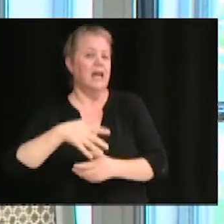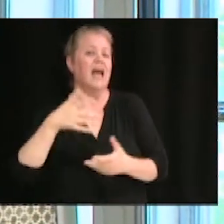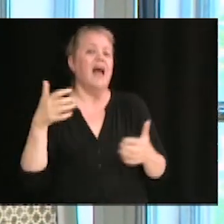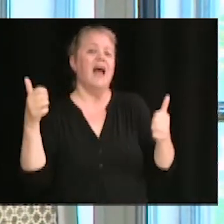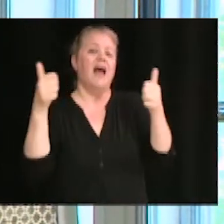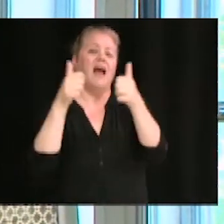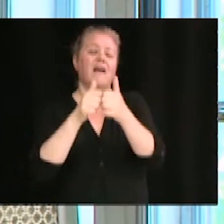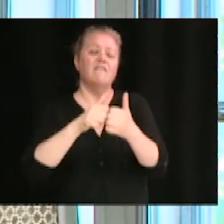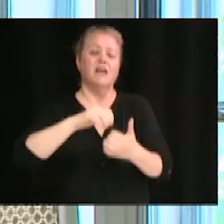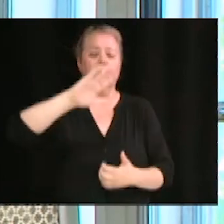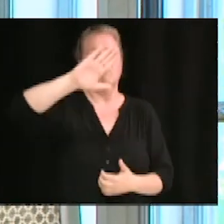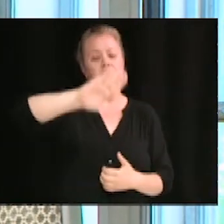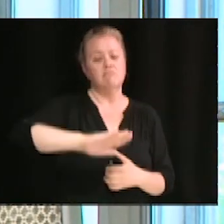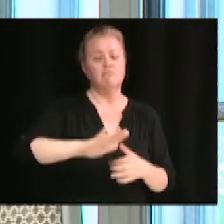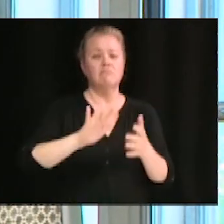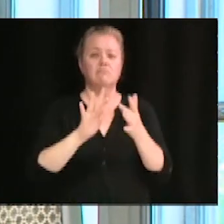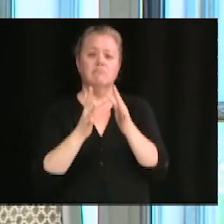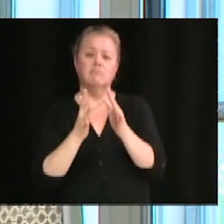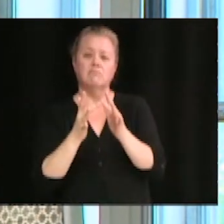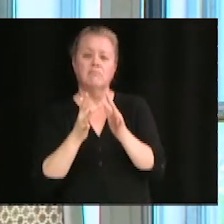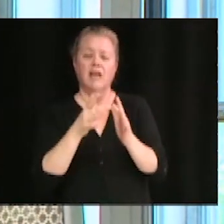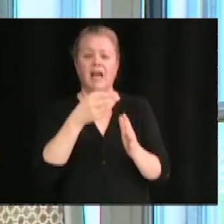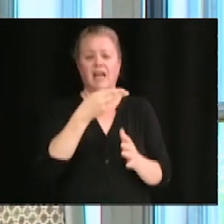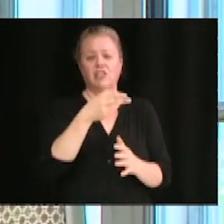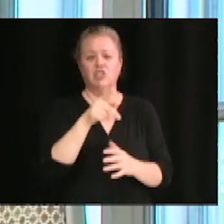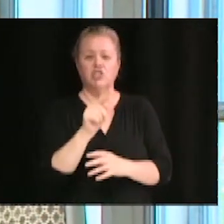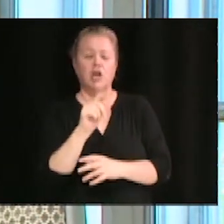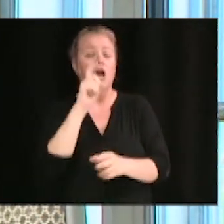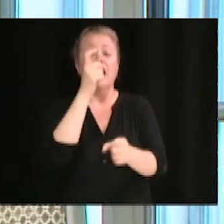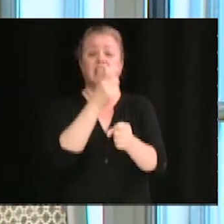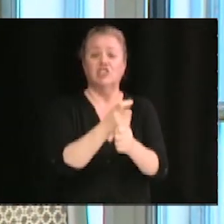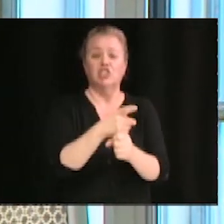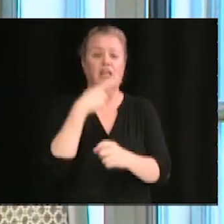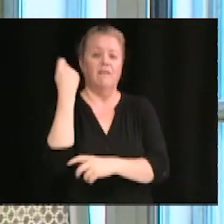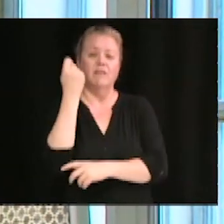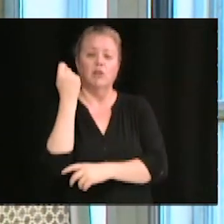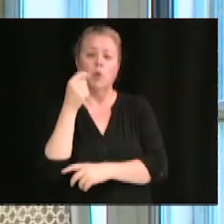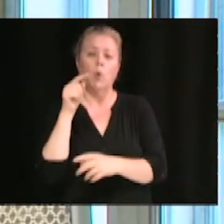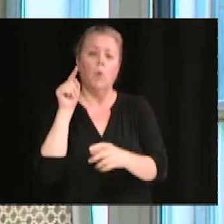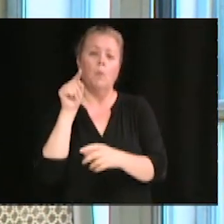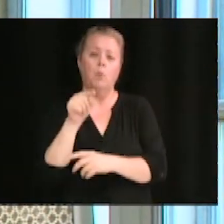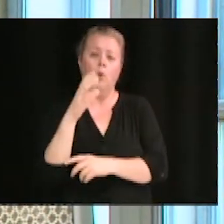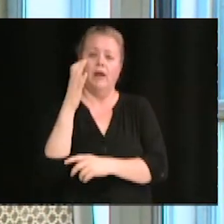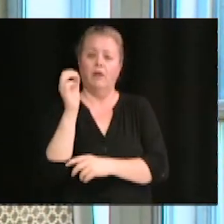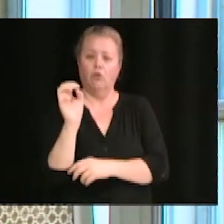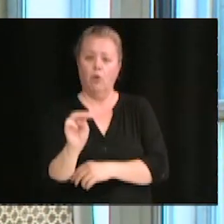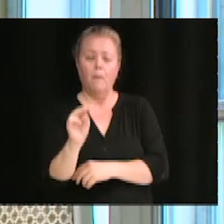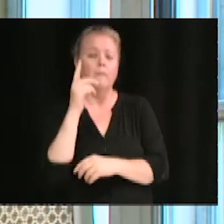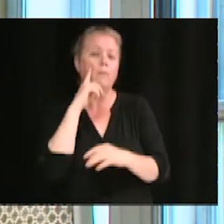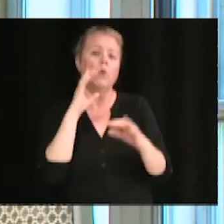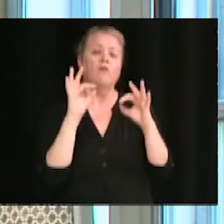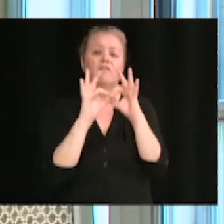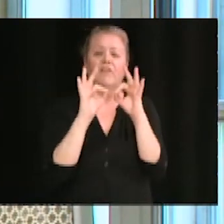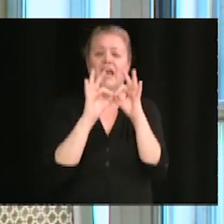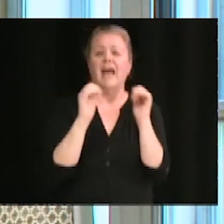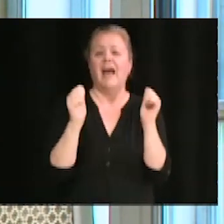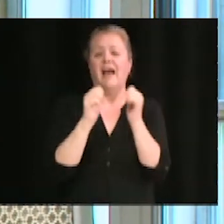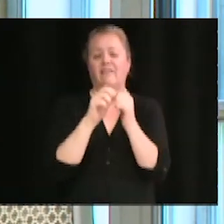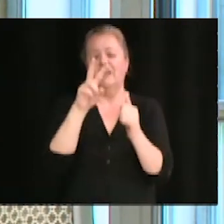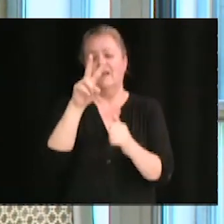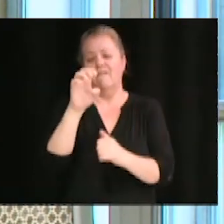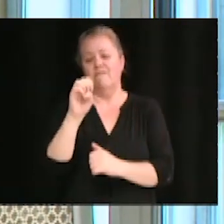plateforme Web acheteivicto.com pour des frais engagés par Vertisoft